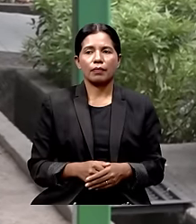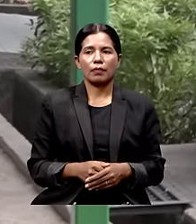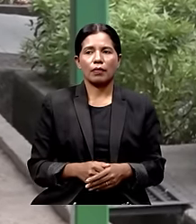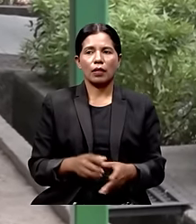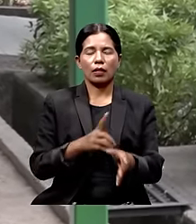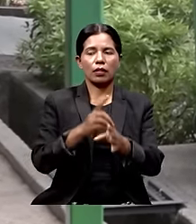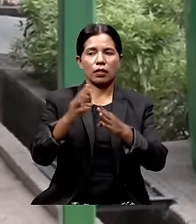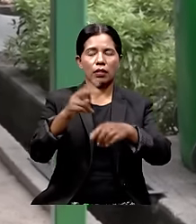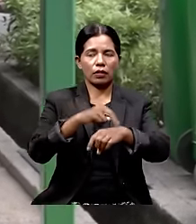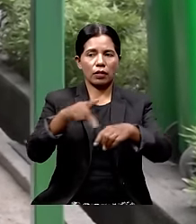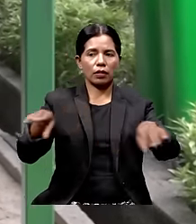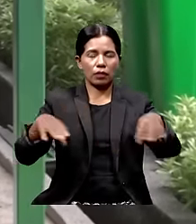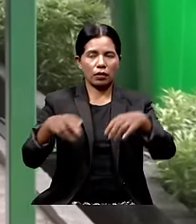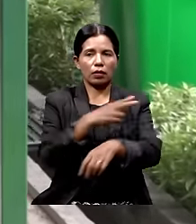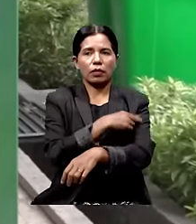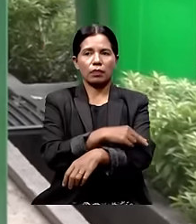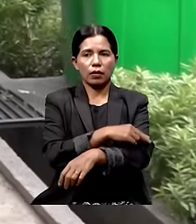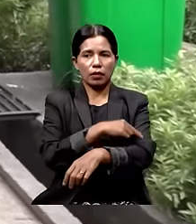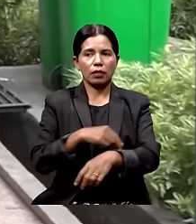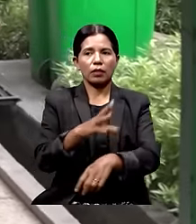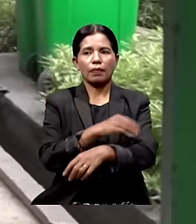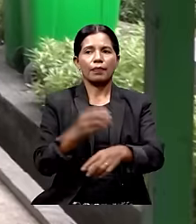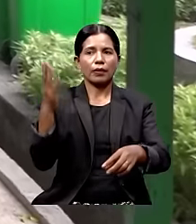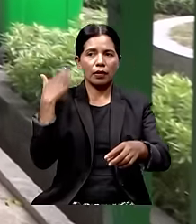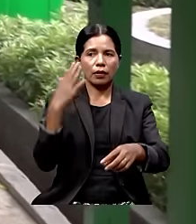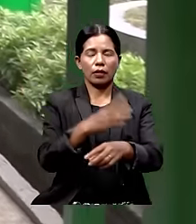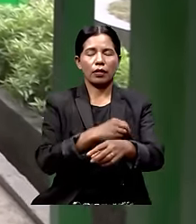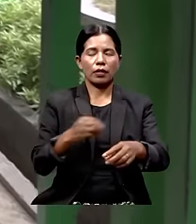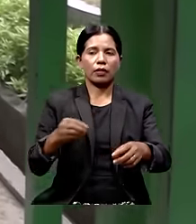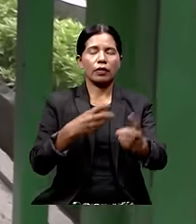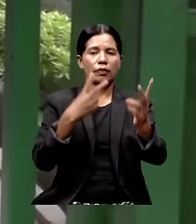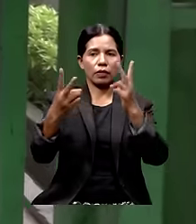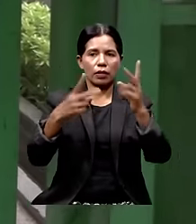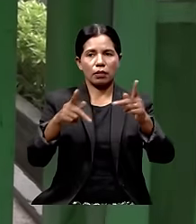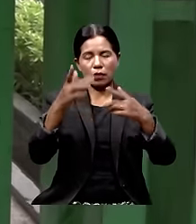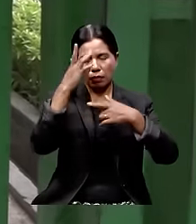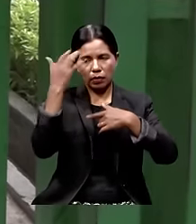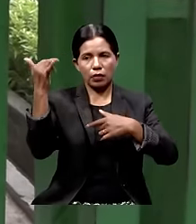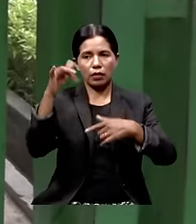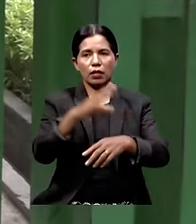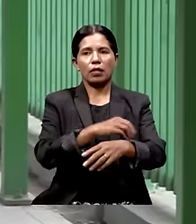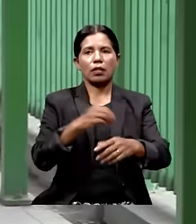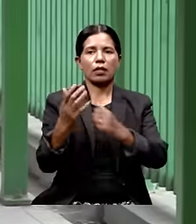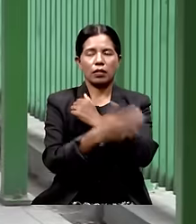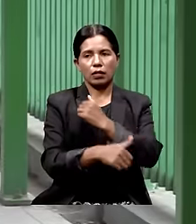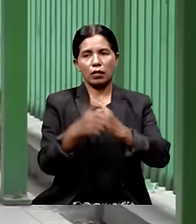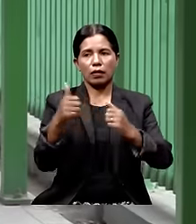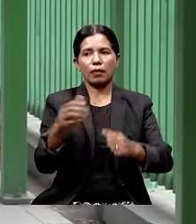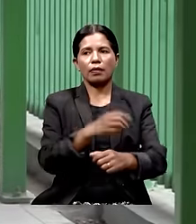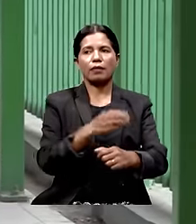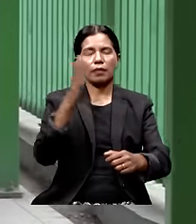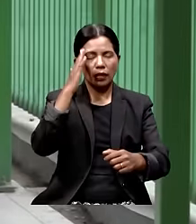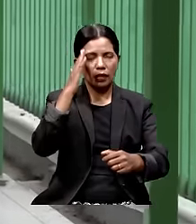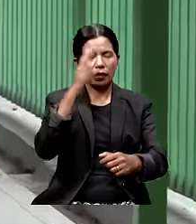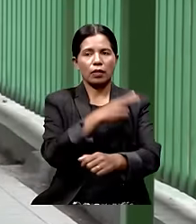Direção Nacional Serviço Hospitalar nebe durante ne trata viagem paciente sira bahalo tratamento ia railior